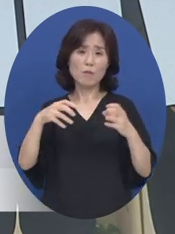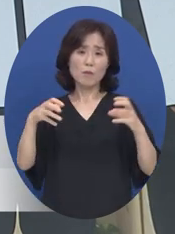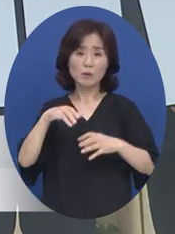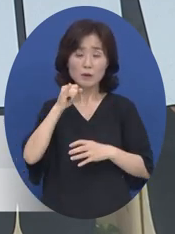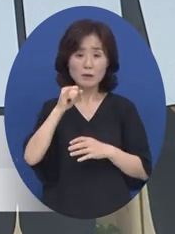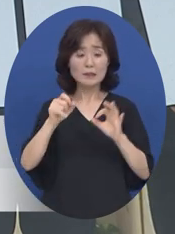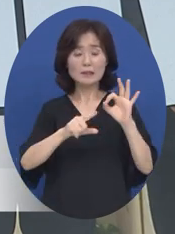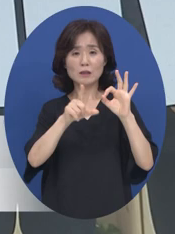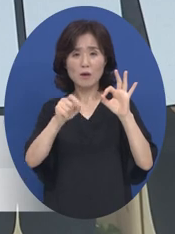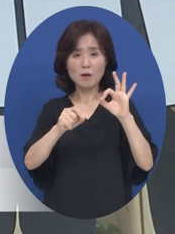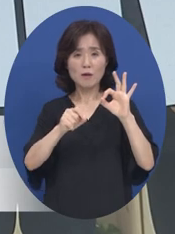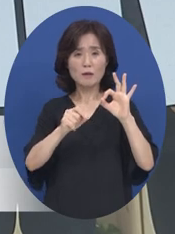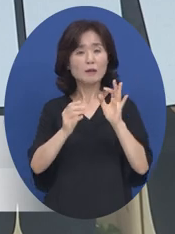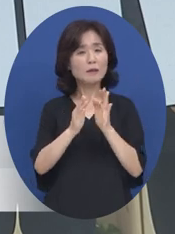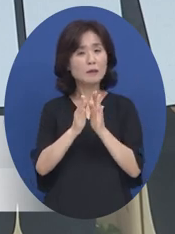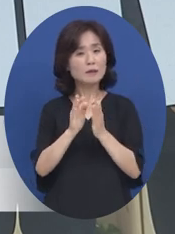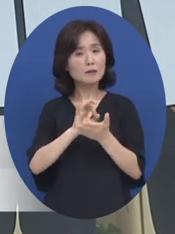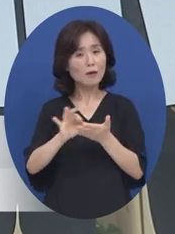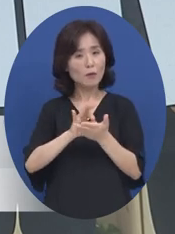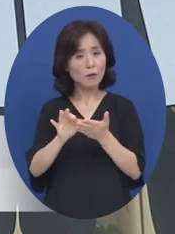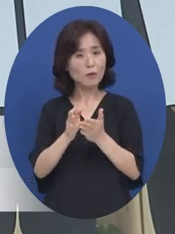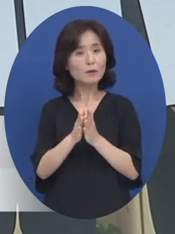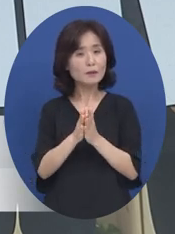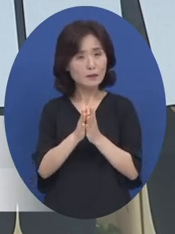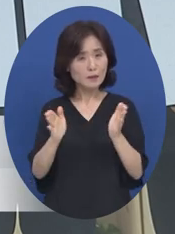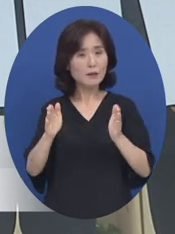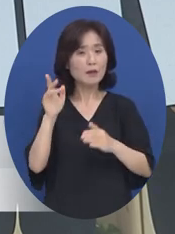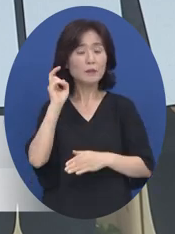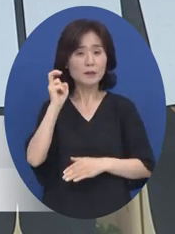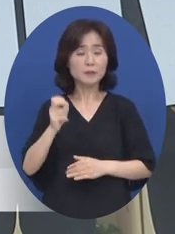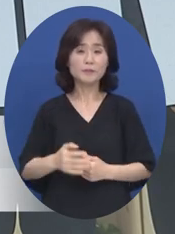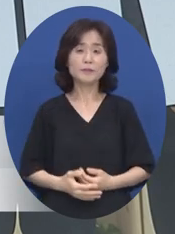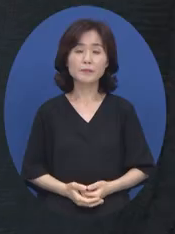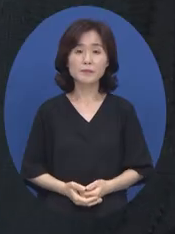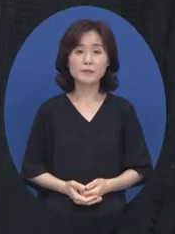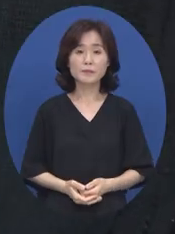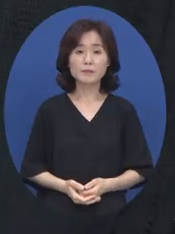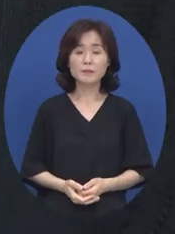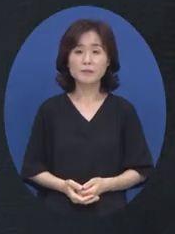출시를 눈앞에 두고 있습니다. 최지영 기자의 리포트 함께 보시죠.